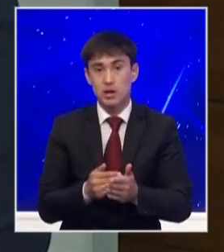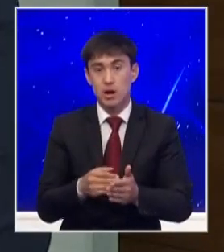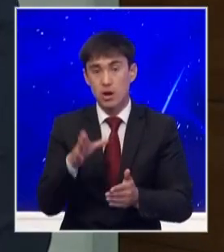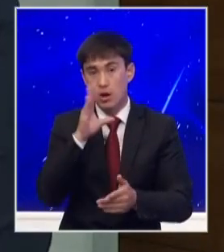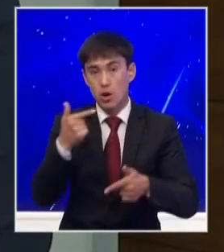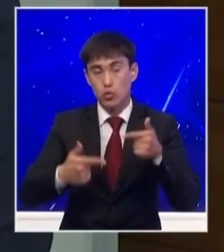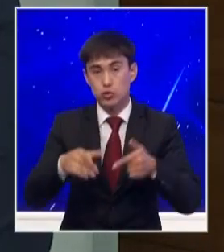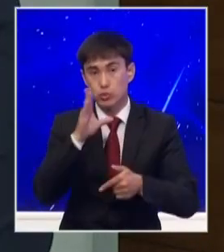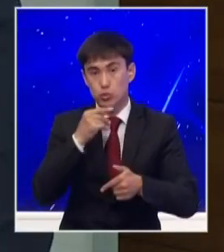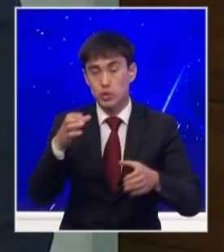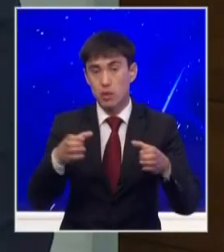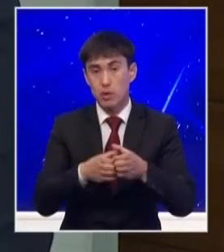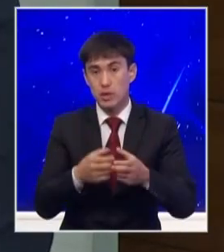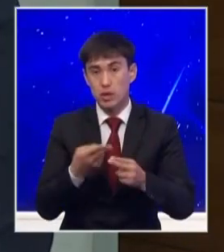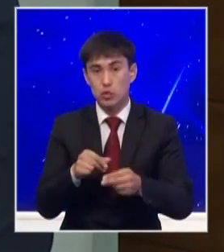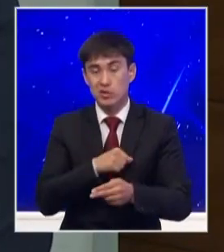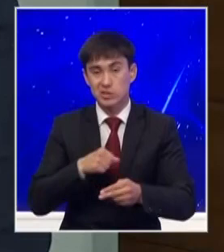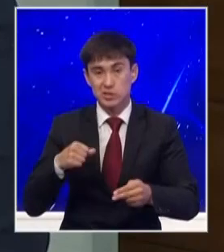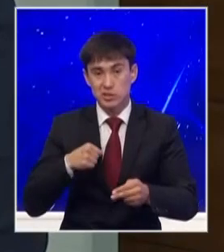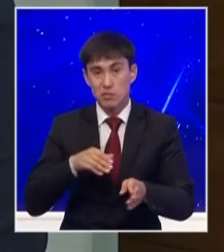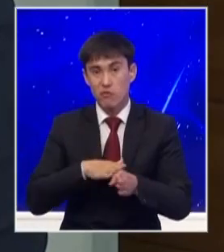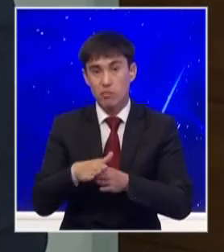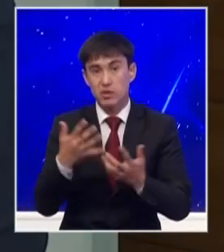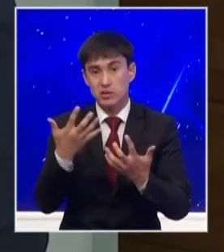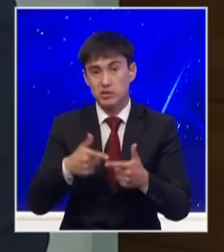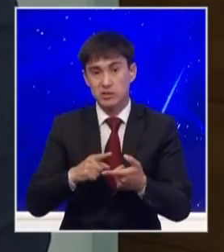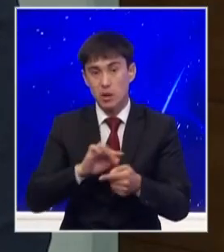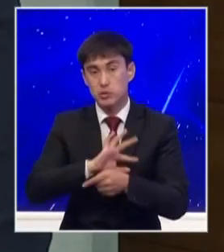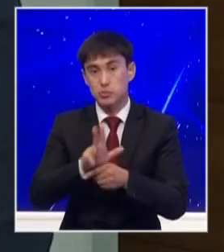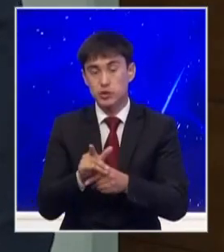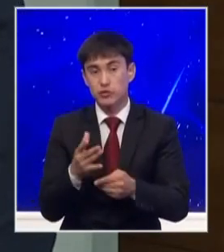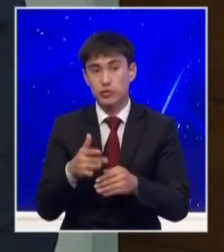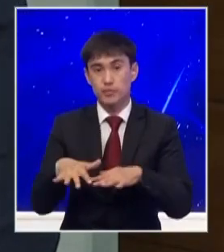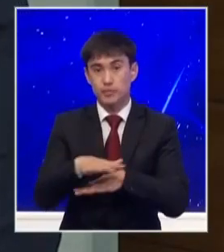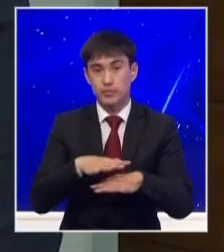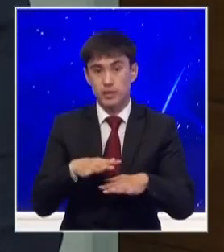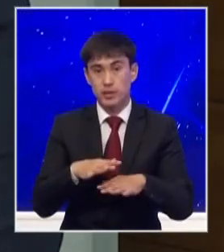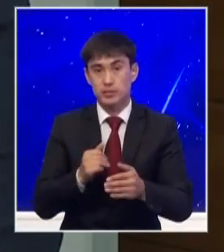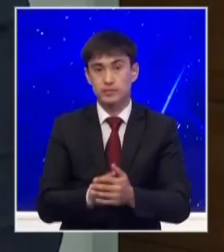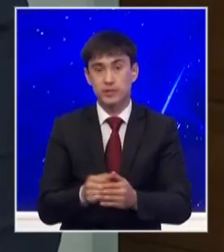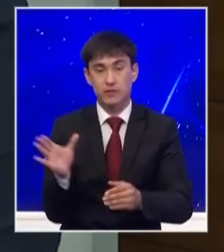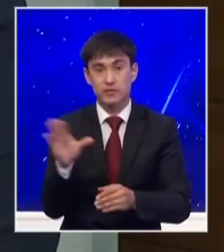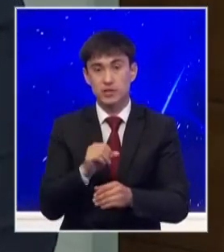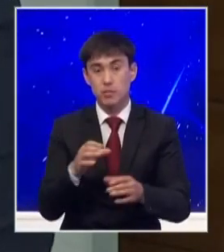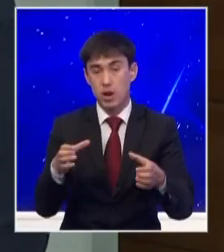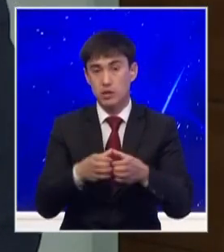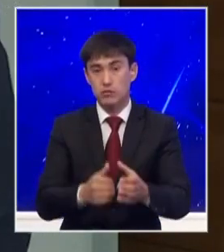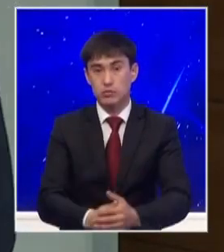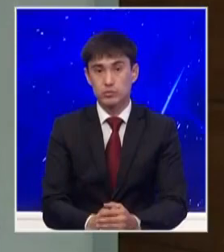конкурентоспособными компаниями, которые сами могут себя обеспечить, также помогают своим работникам и коллективу.